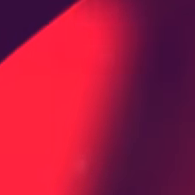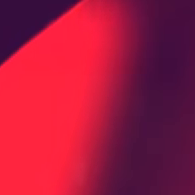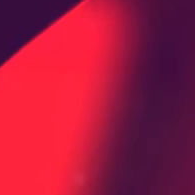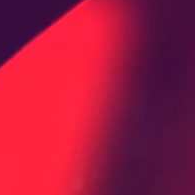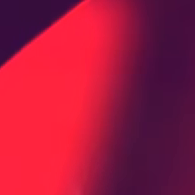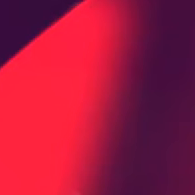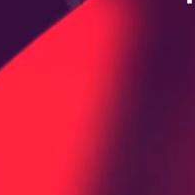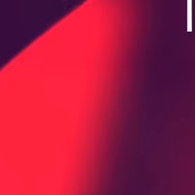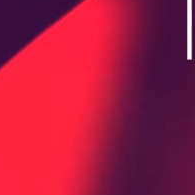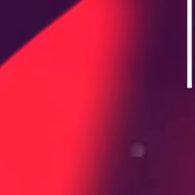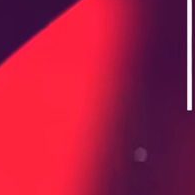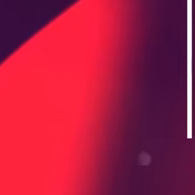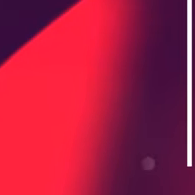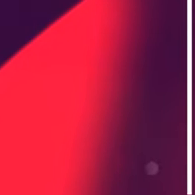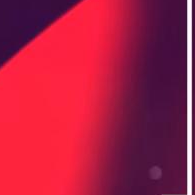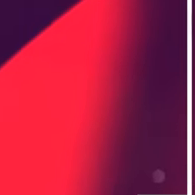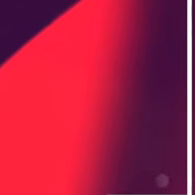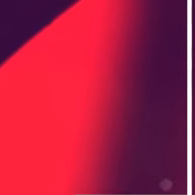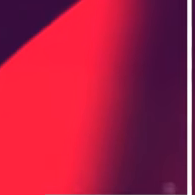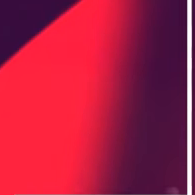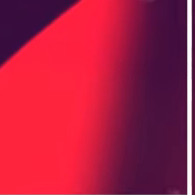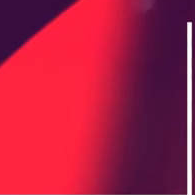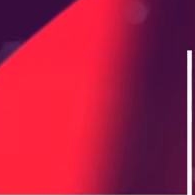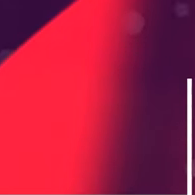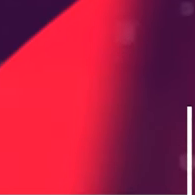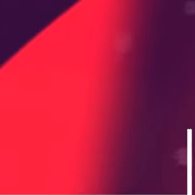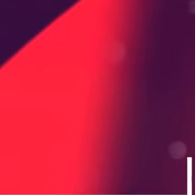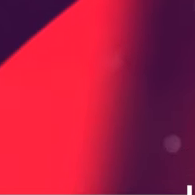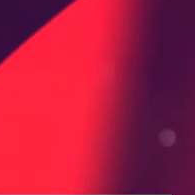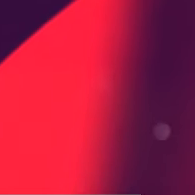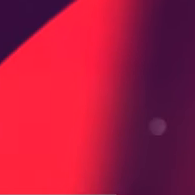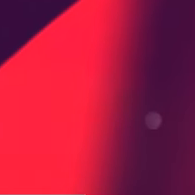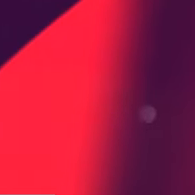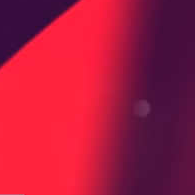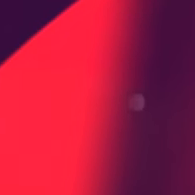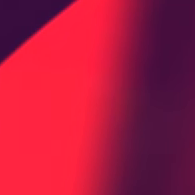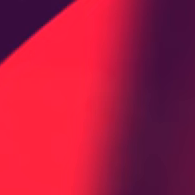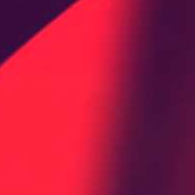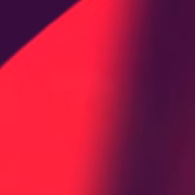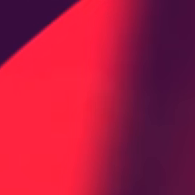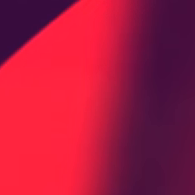රටේ ලෝකෙ සිදුවෙන උණුසුම් පුව දැනගන්න සියත නිවුස් YouTube channel එක අදම subscribe කරන්න.